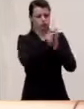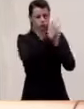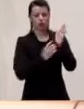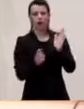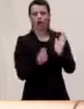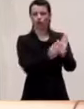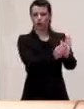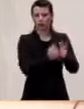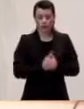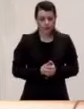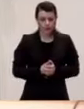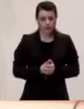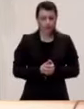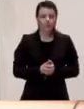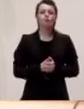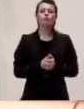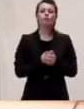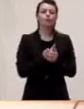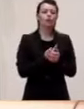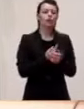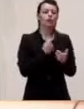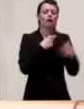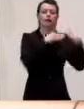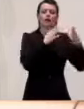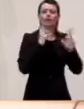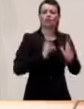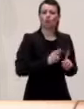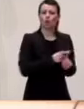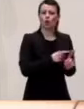Le case di riposo ospitano